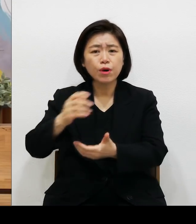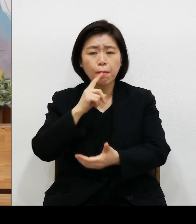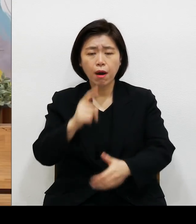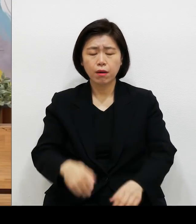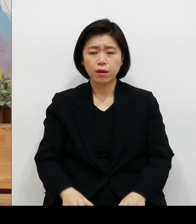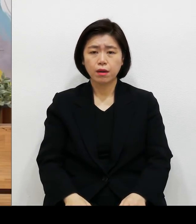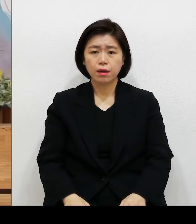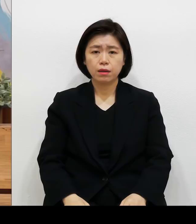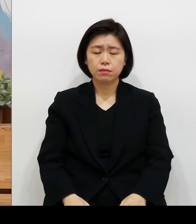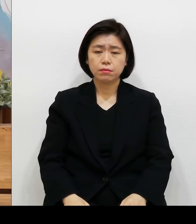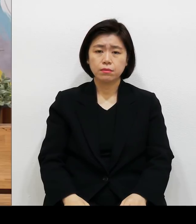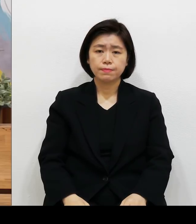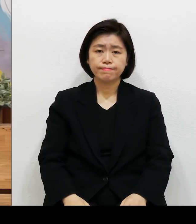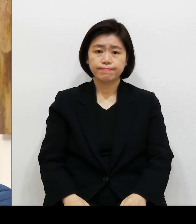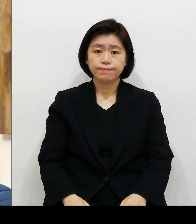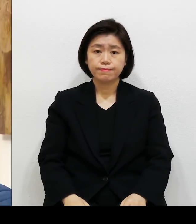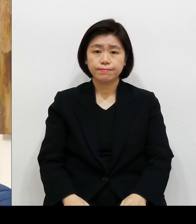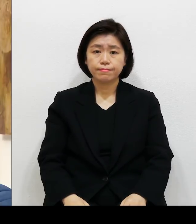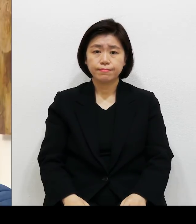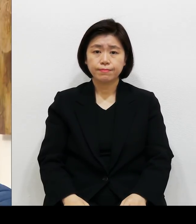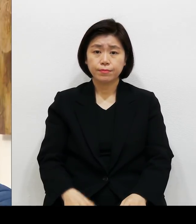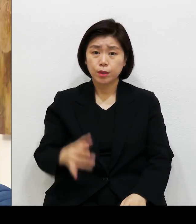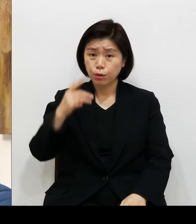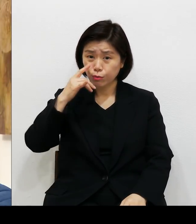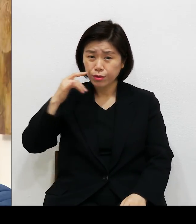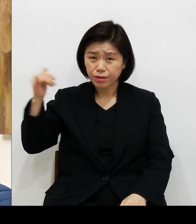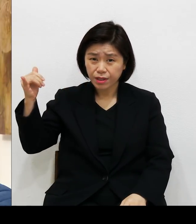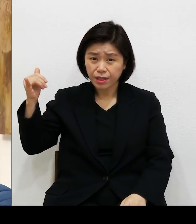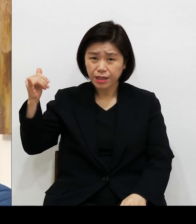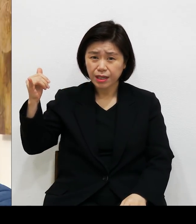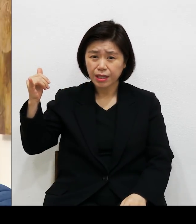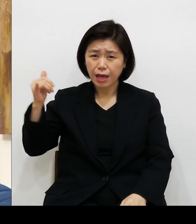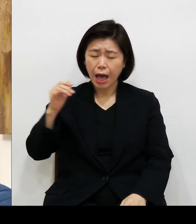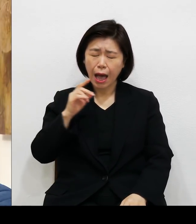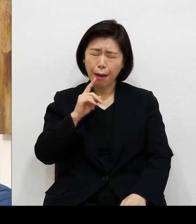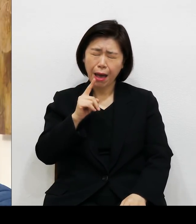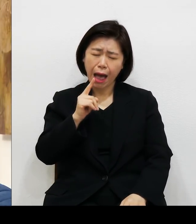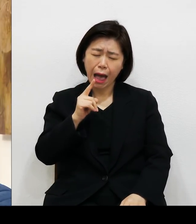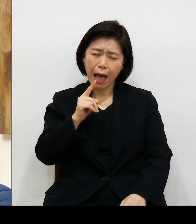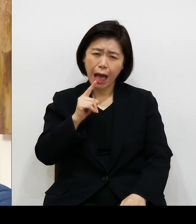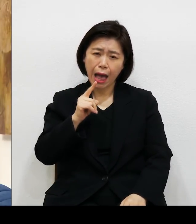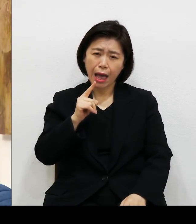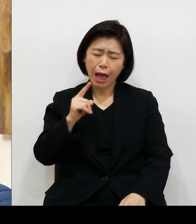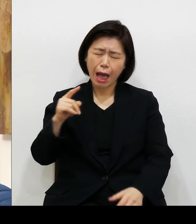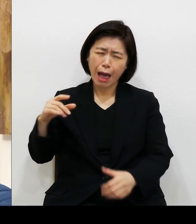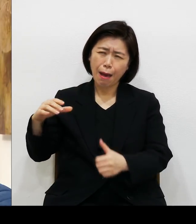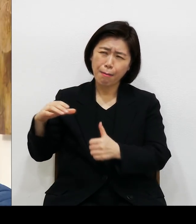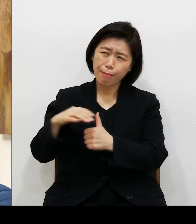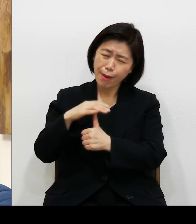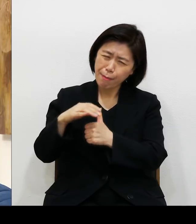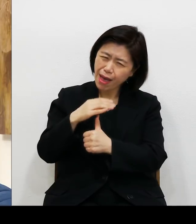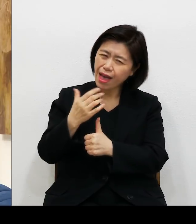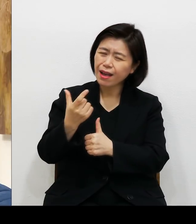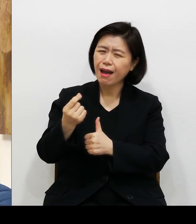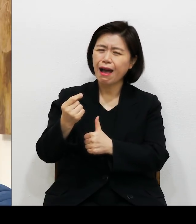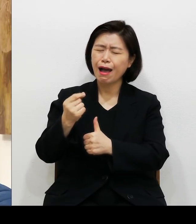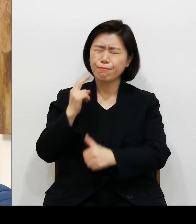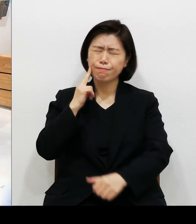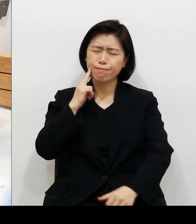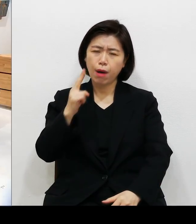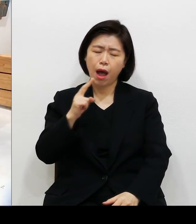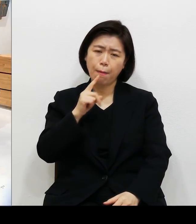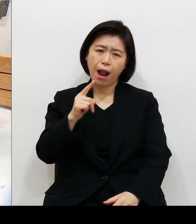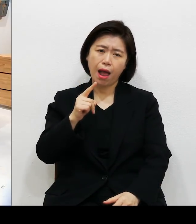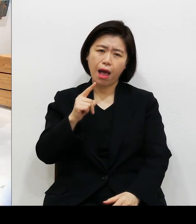예. 또 저희 또 부모님이 이렇게 좀 이렇게 언어적인 표현이 약간 독설에 가까우신 좀 말이 세신